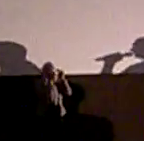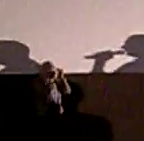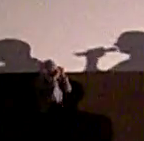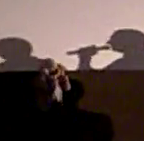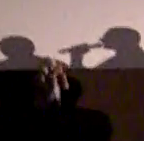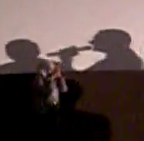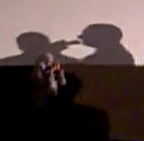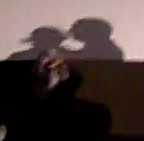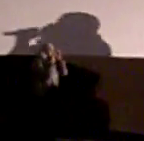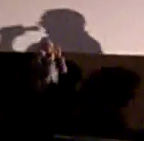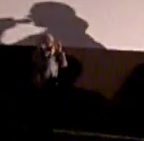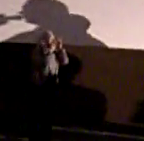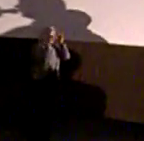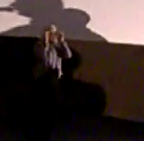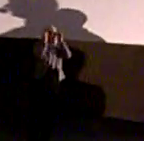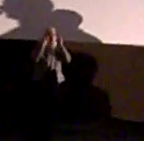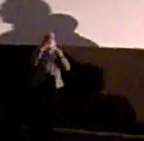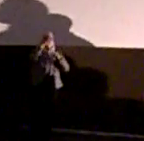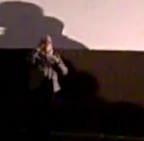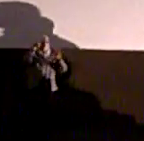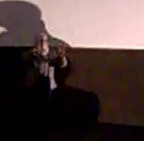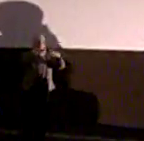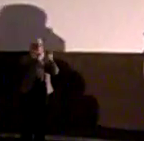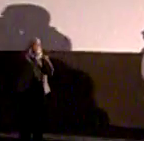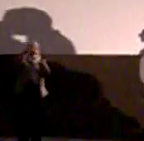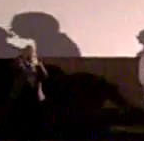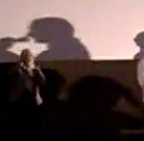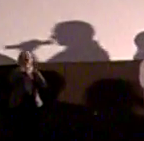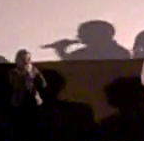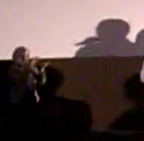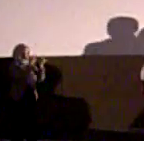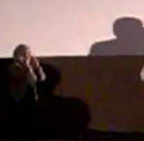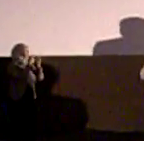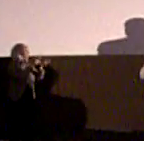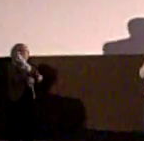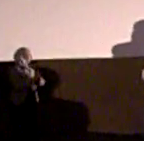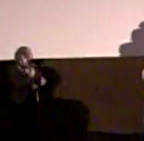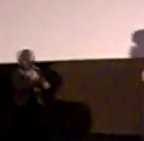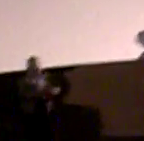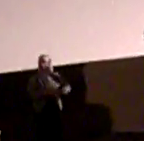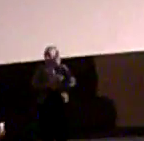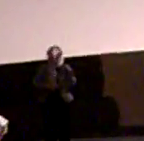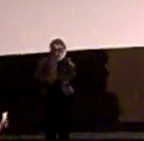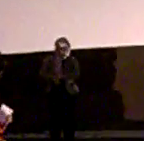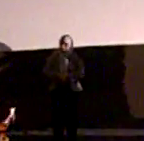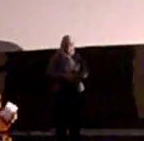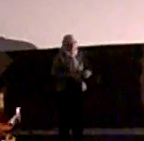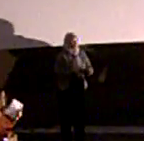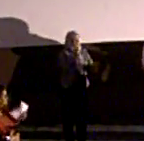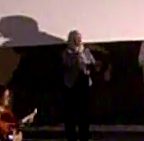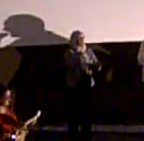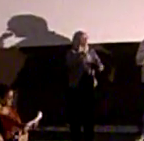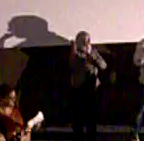ما يخدم، فما رقص، ويسرى ما رقصت ان شاء الله علاش. هذاك الشيء يقصد. فهموني زينب فرحات باش تجي